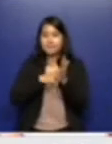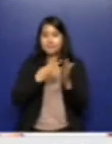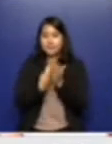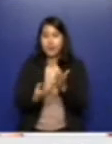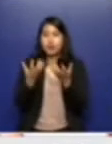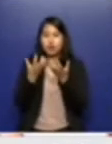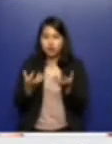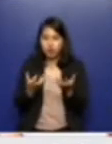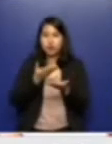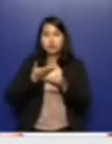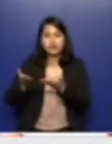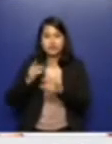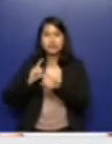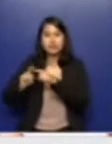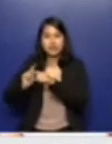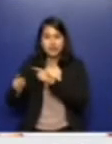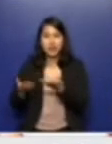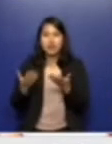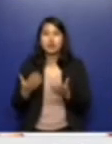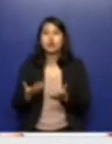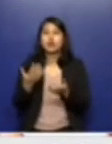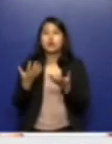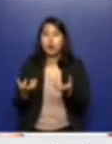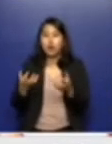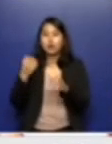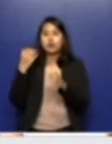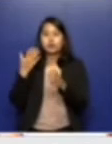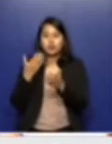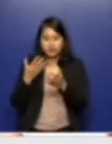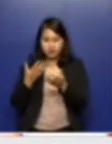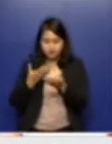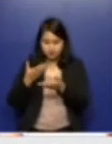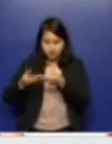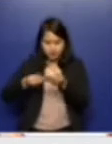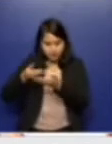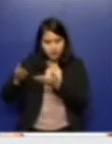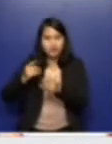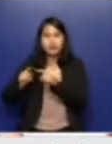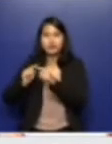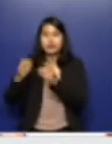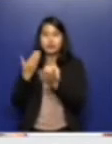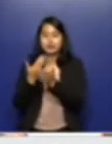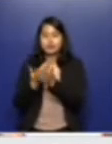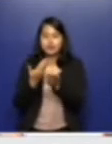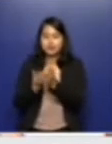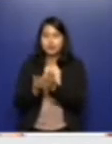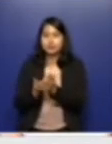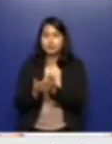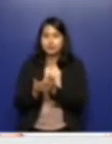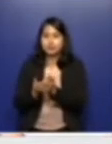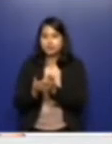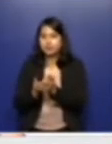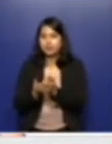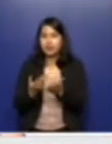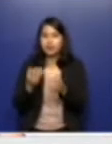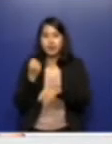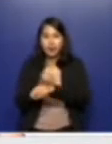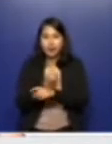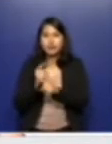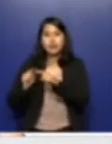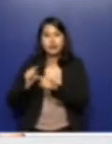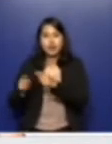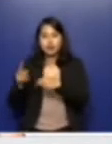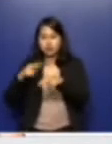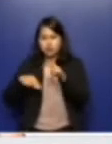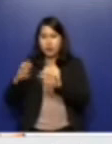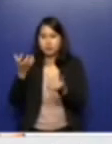ก็ดีนะฮะงบฝึกงบจัดซื้อจัดจ้างอะไรต่างๆเนี่ยฮะควรจะดูแลให้ส